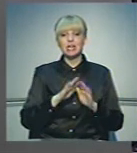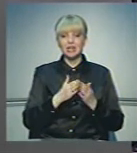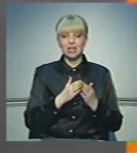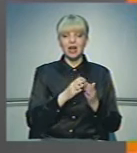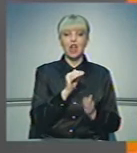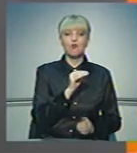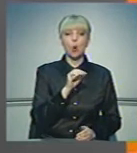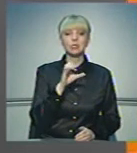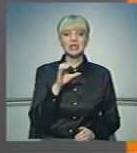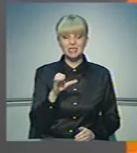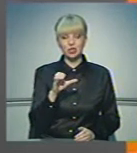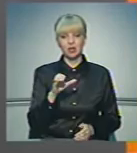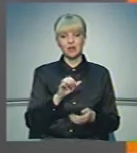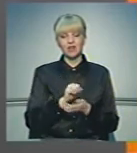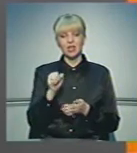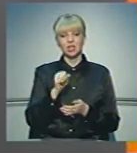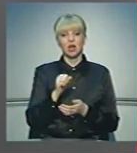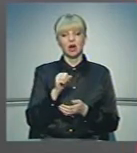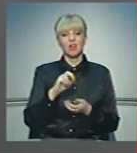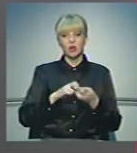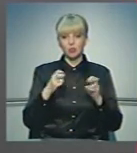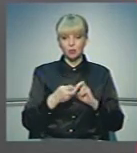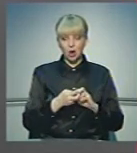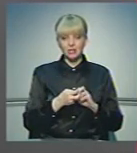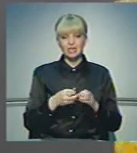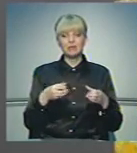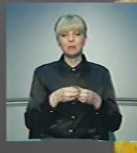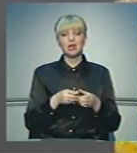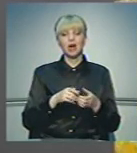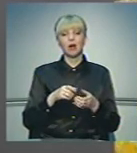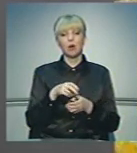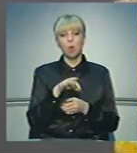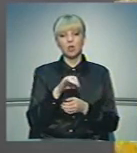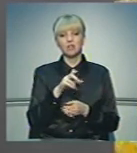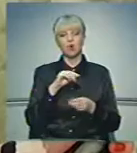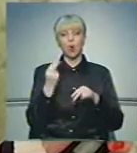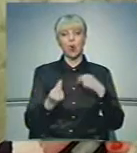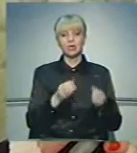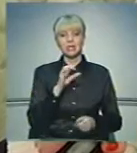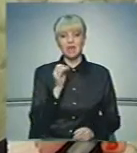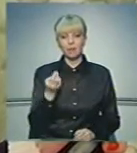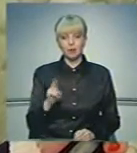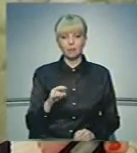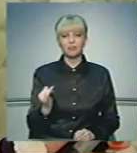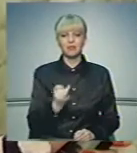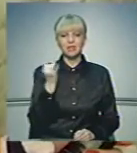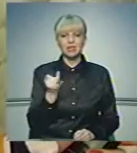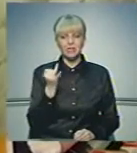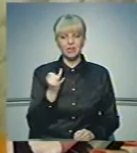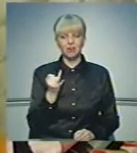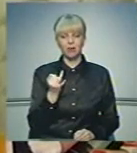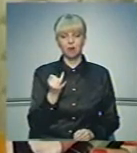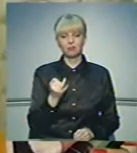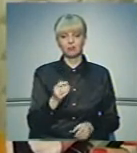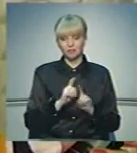«Ефіопська січ», видана у Івано-Франківську, роман «Діти застою» та збірка поезій «Колір серпня». Найцікавіший парадокс у житті Кожелянка